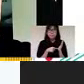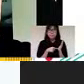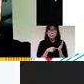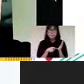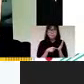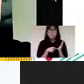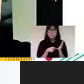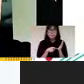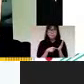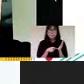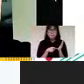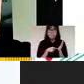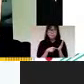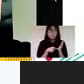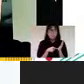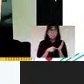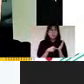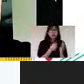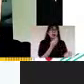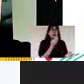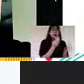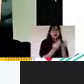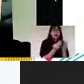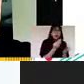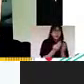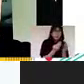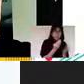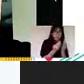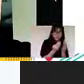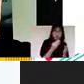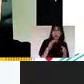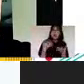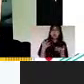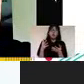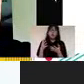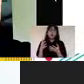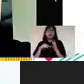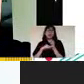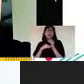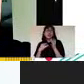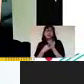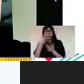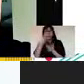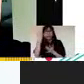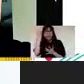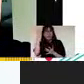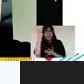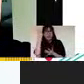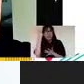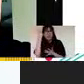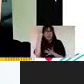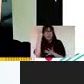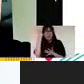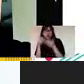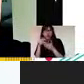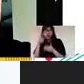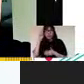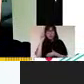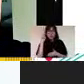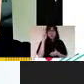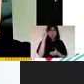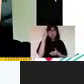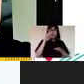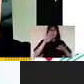sebetulnya platform ataupun inisiatif-inisiatif digital di bidang di bidang pemerintah, di bidang pembangunan, di